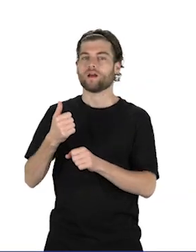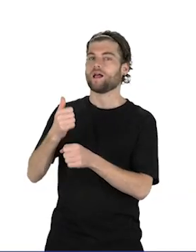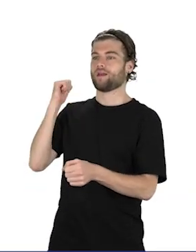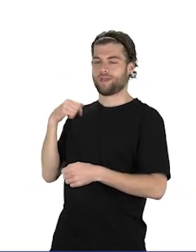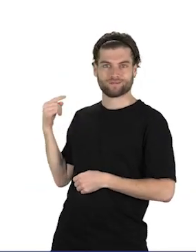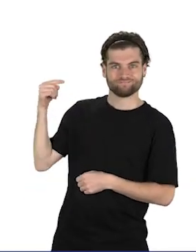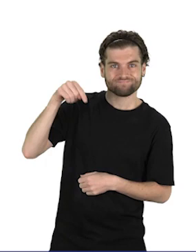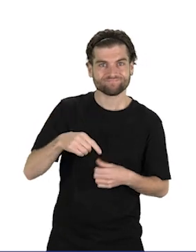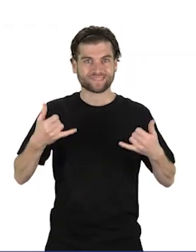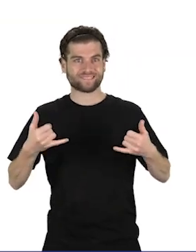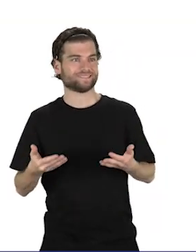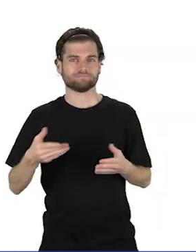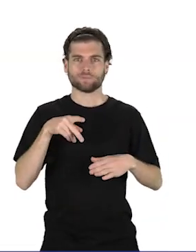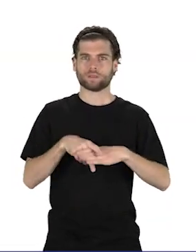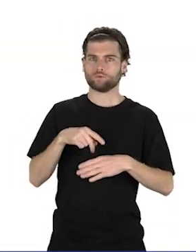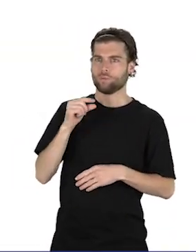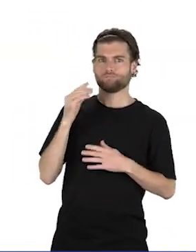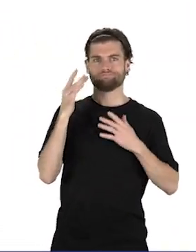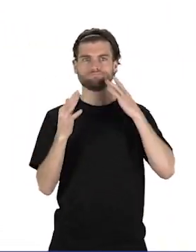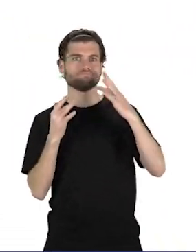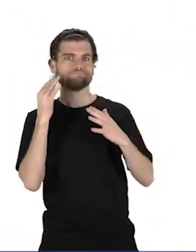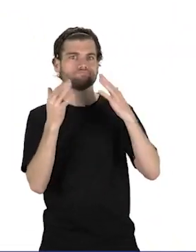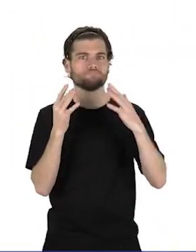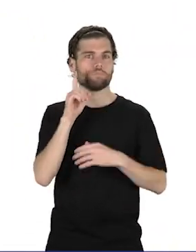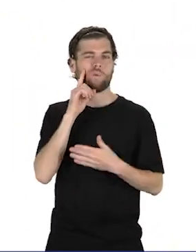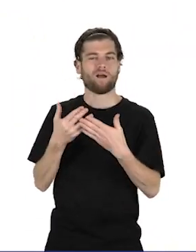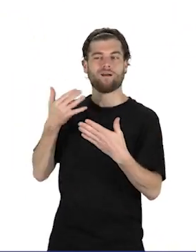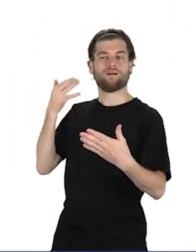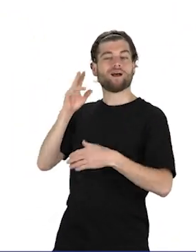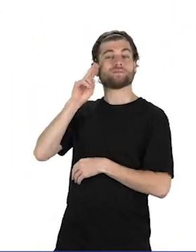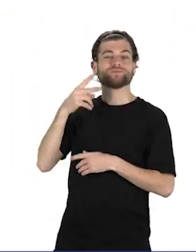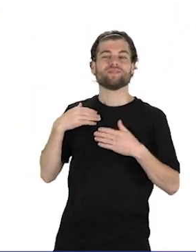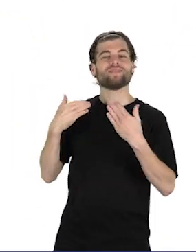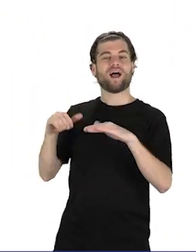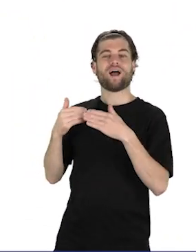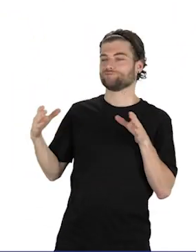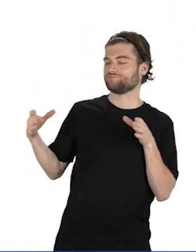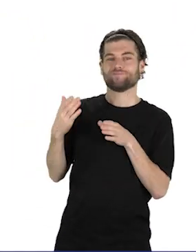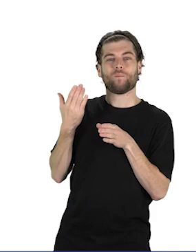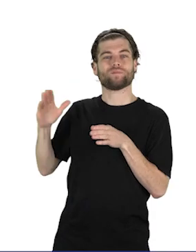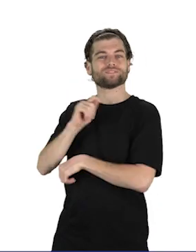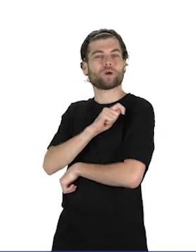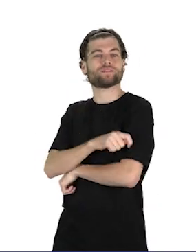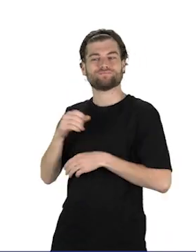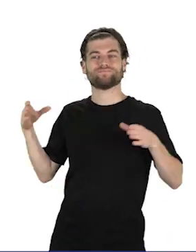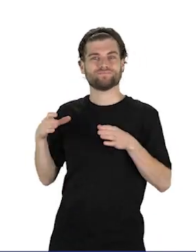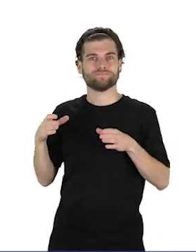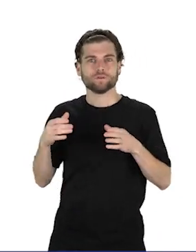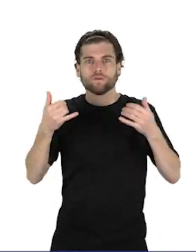Au début j'appréhendais un peu en venant ici l'année dernière parce que je me suis toujours habituée à nager avec